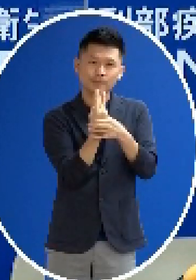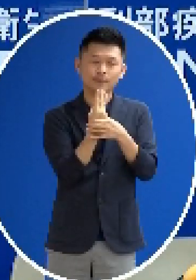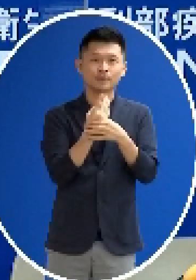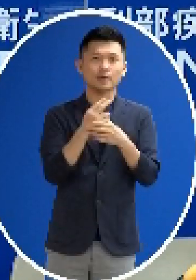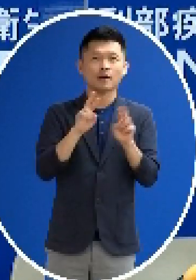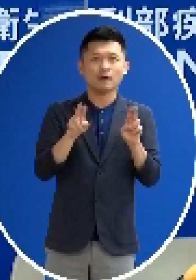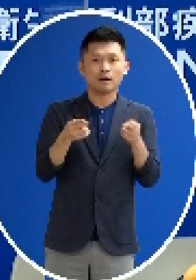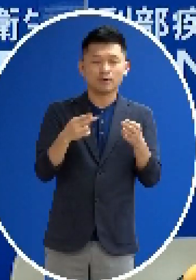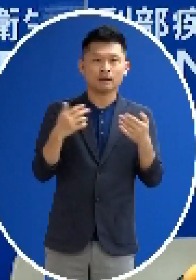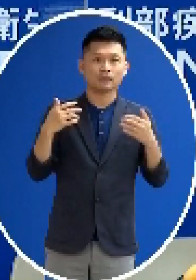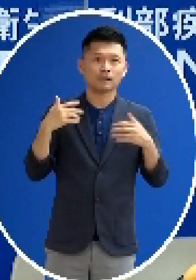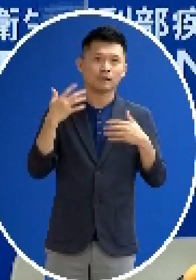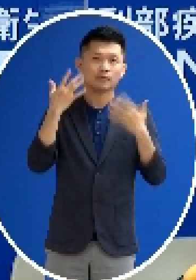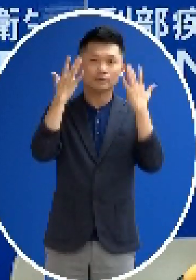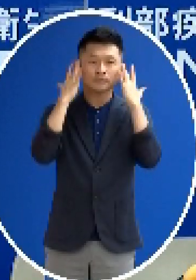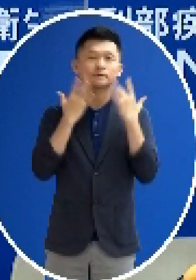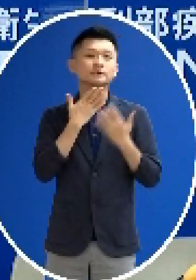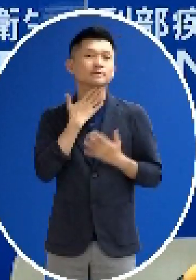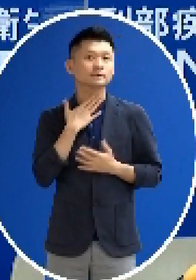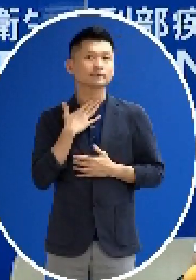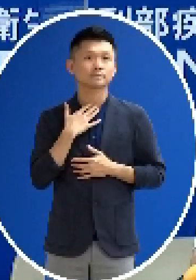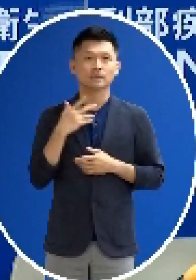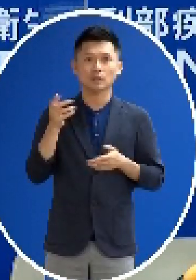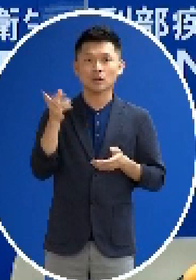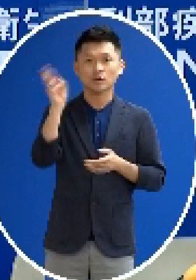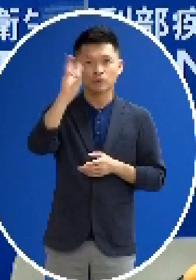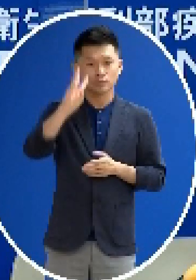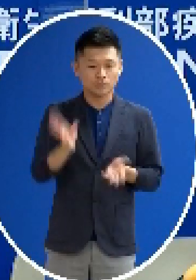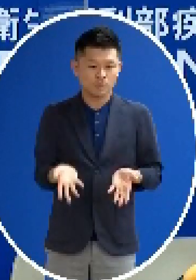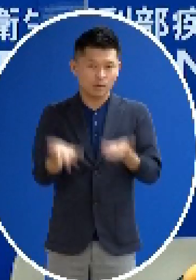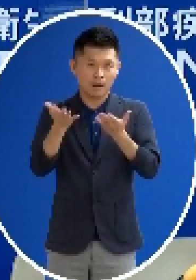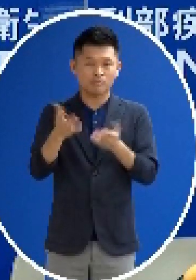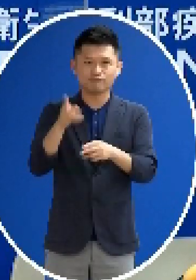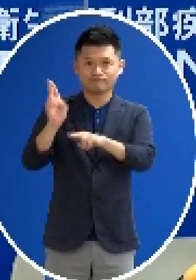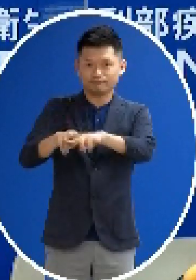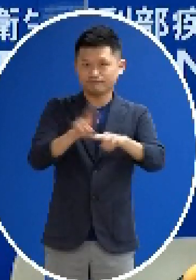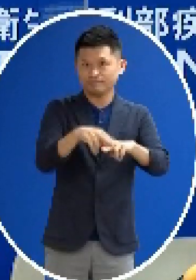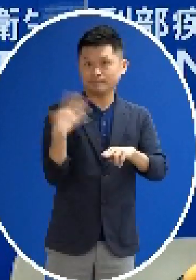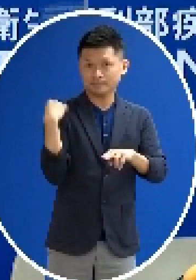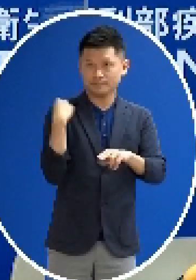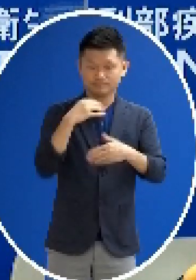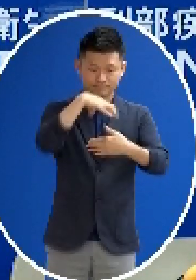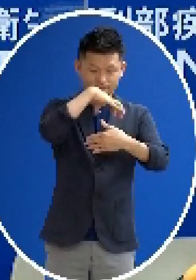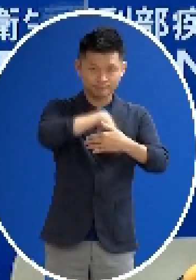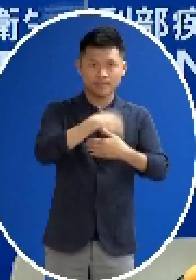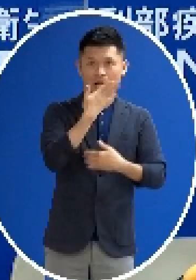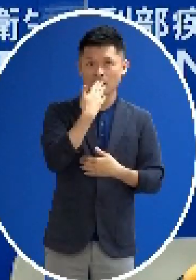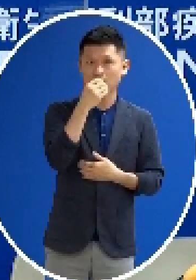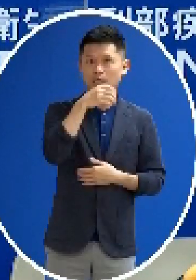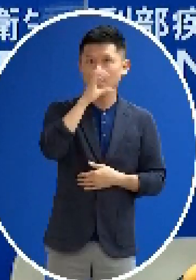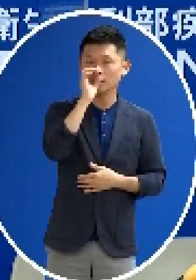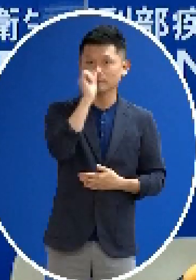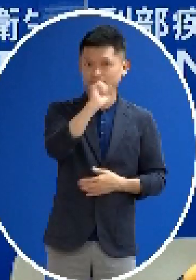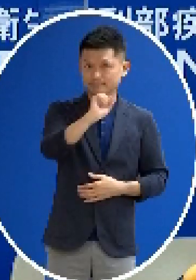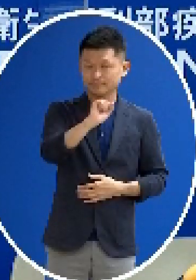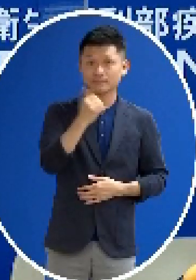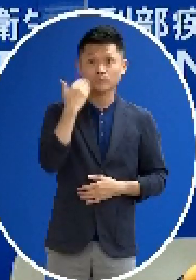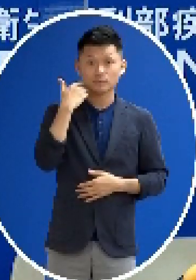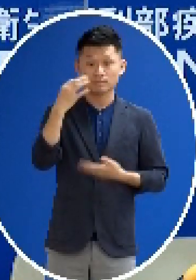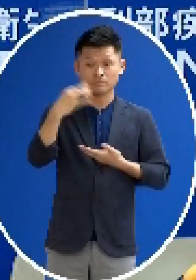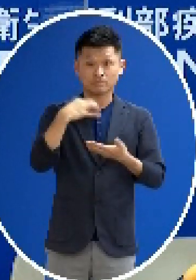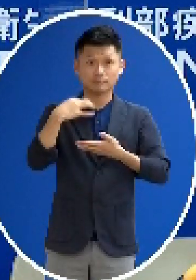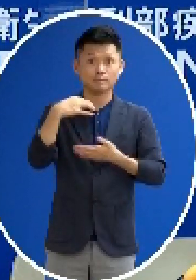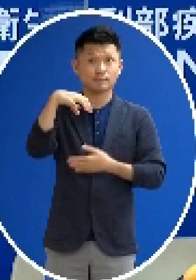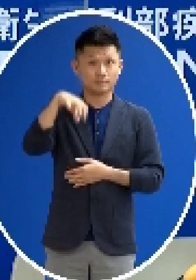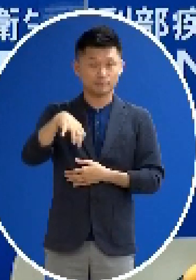烤箱及戏水池等暂不开放。那场内避免饮食，好，那如有贩卖部，仅可